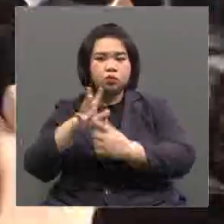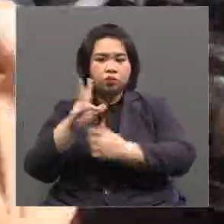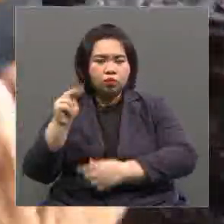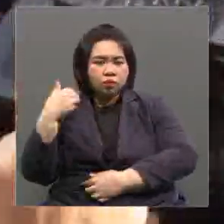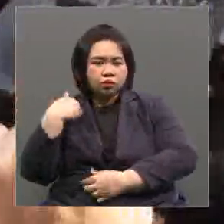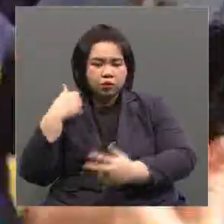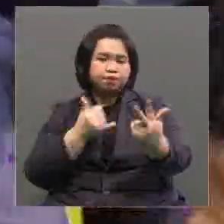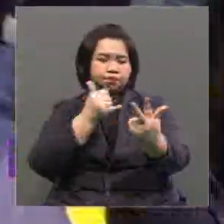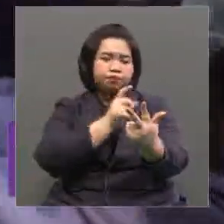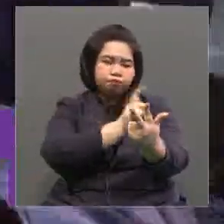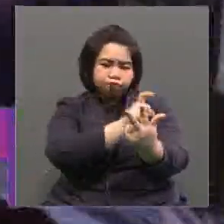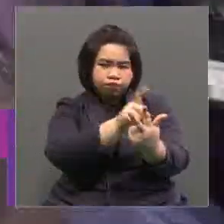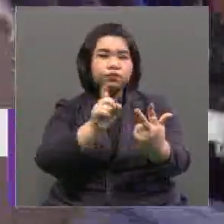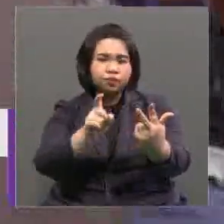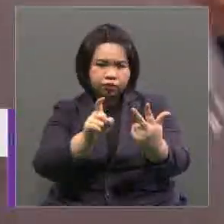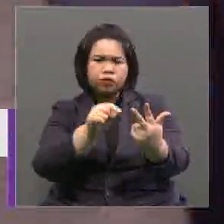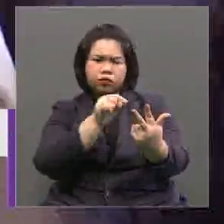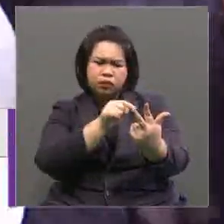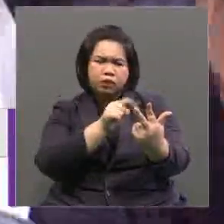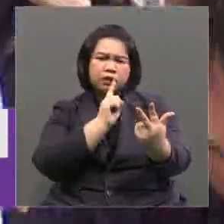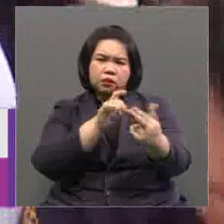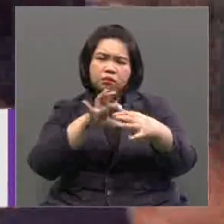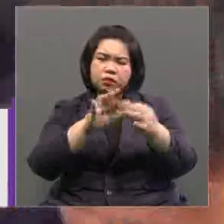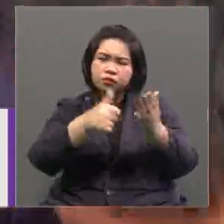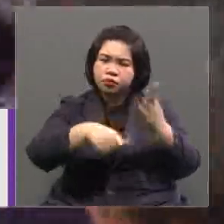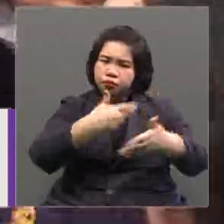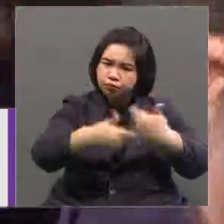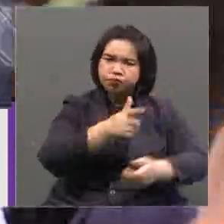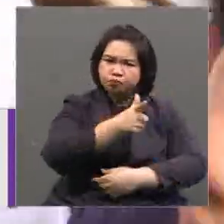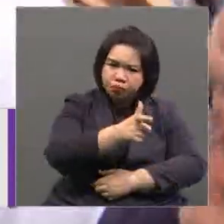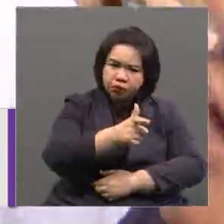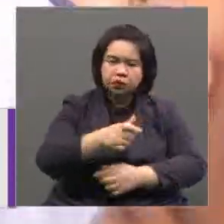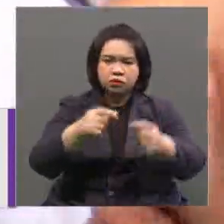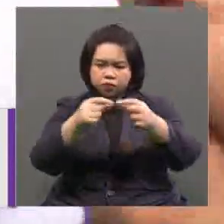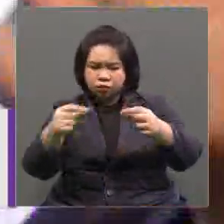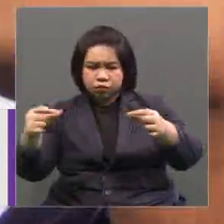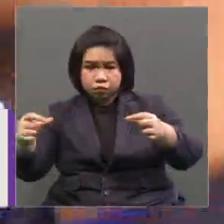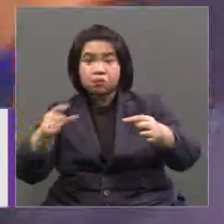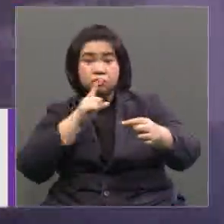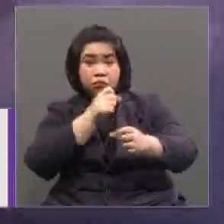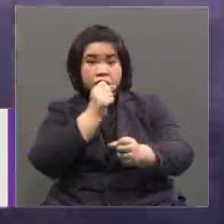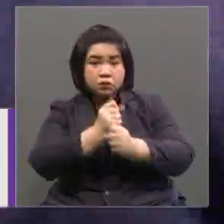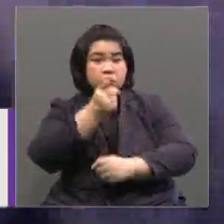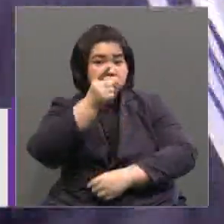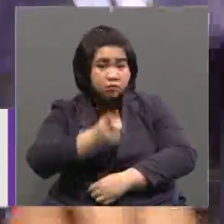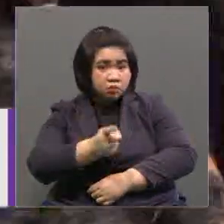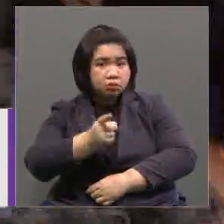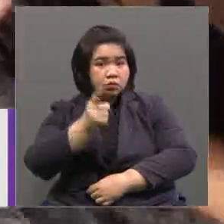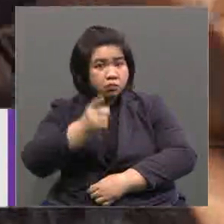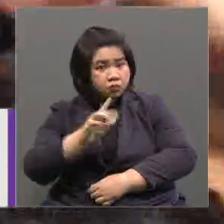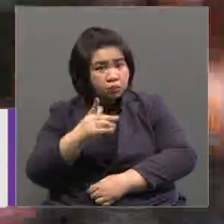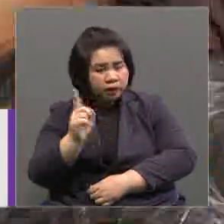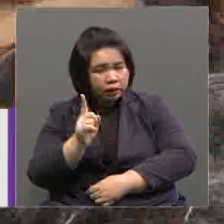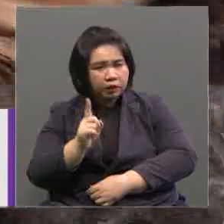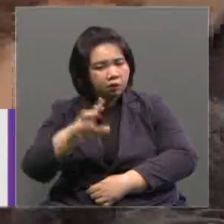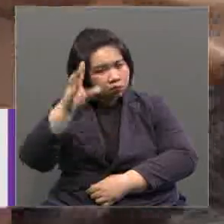ตั้งหาทั้ง 3คนครับเรื่องของการขายอาวุธปืนและเครื่องกระสุนปืนให้เด็กเอาไปใช้ก่อเหตุจริงหรือไม่เท่านั้นครับซึ่งใช้เวลา